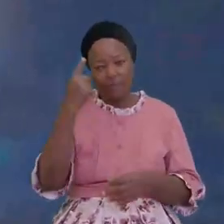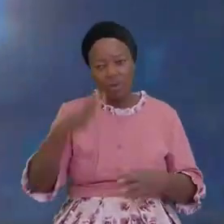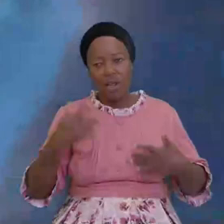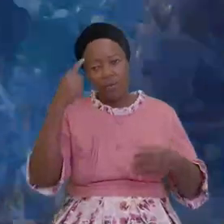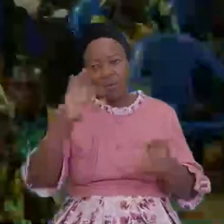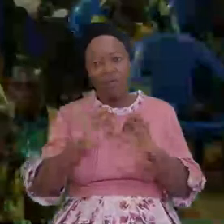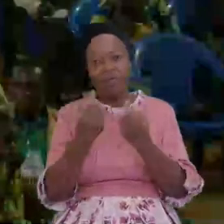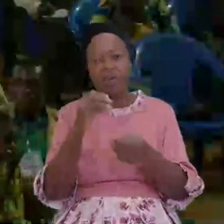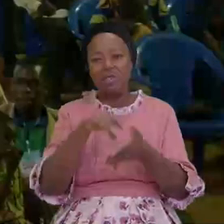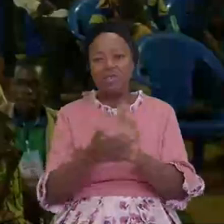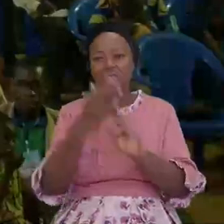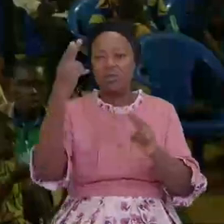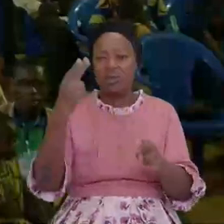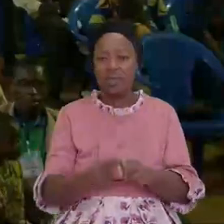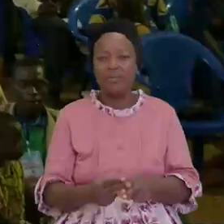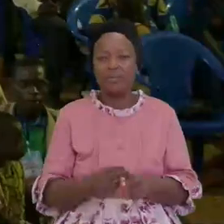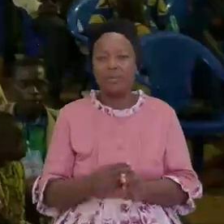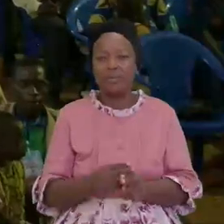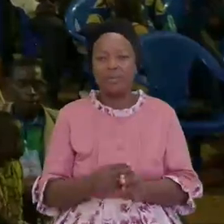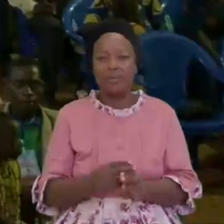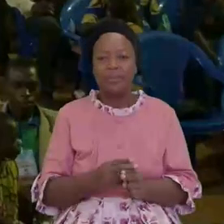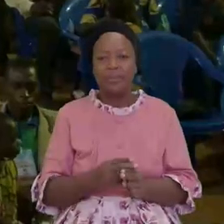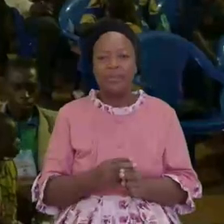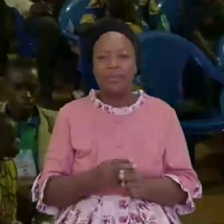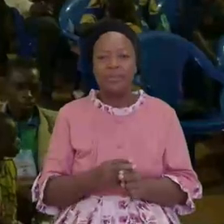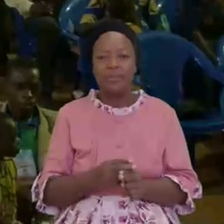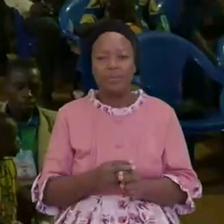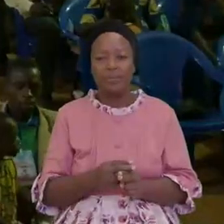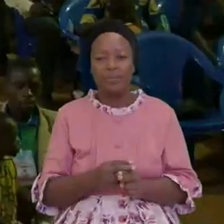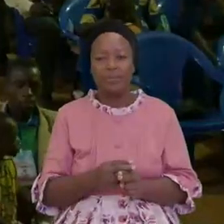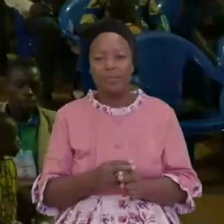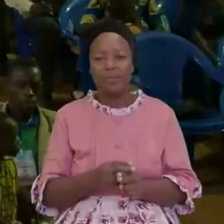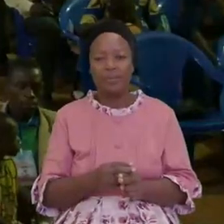miracle pour ton âme, ton esprit et pour ta vie et ta famille.